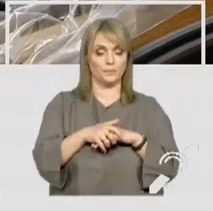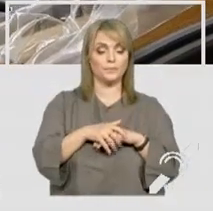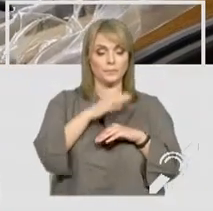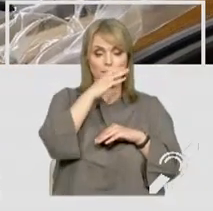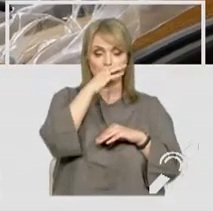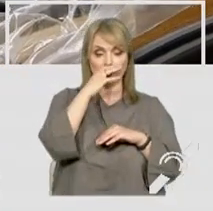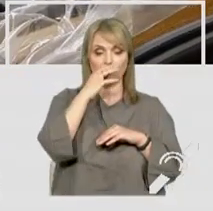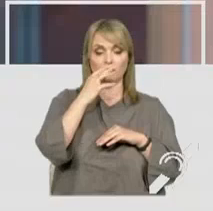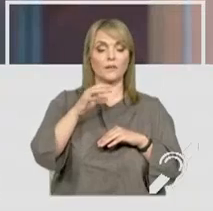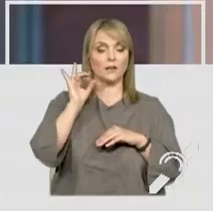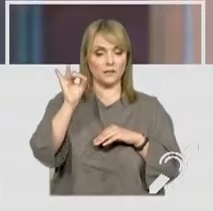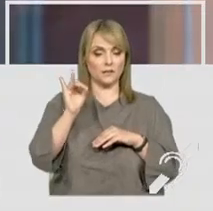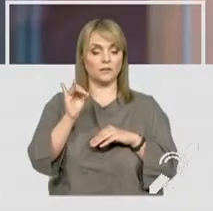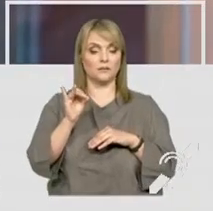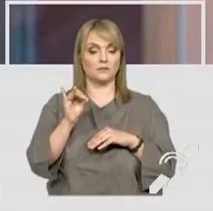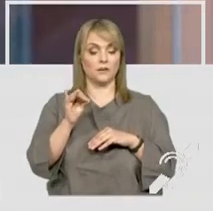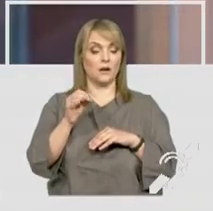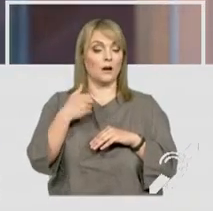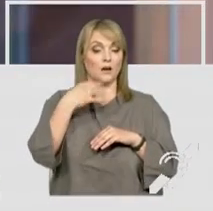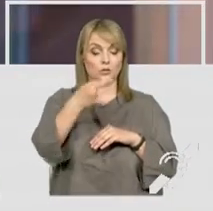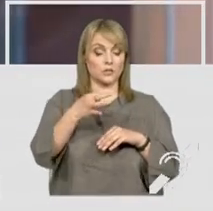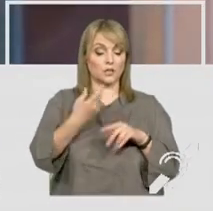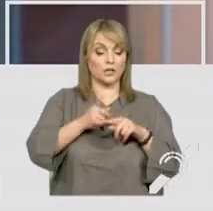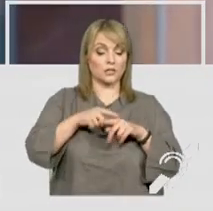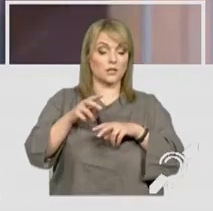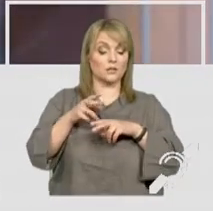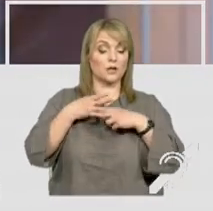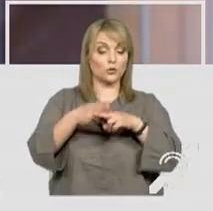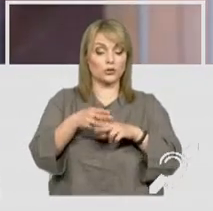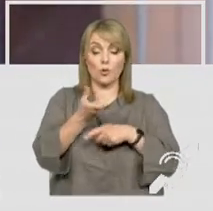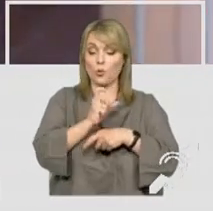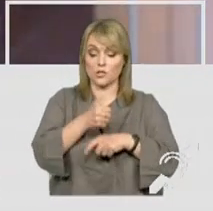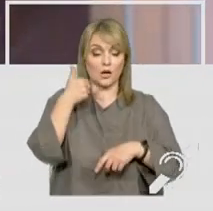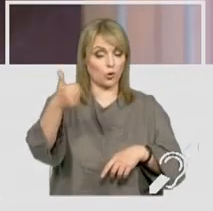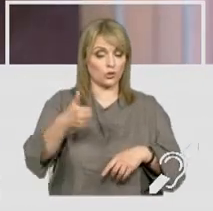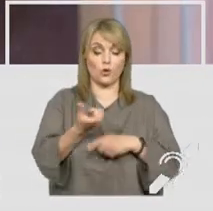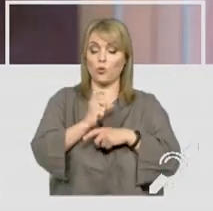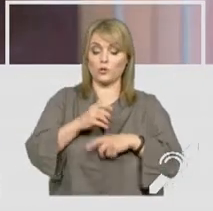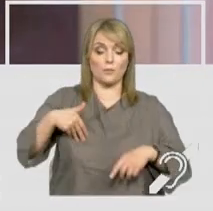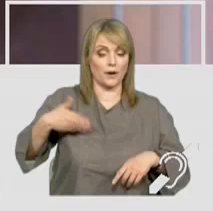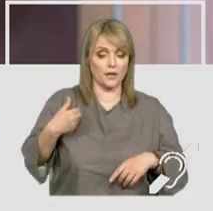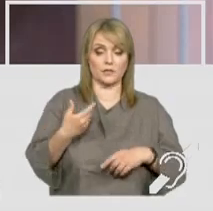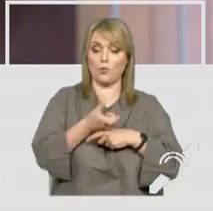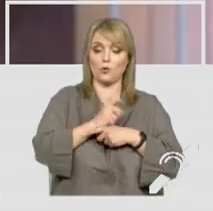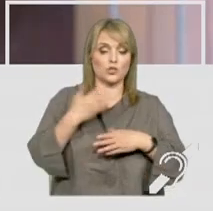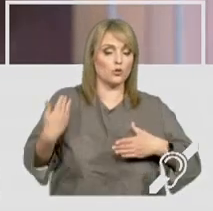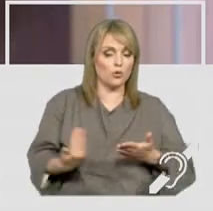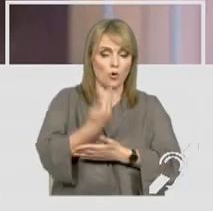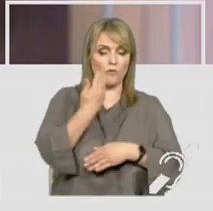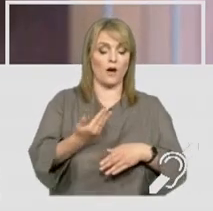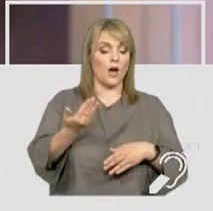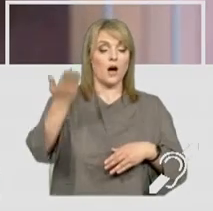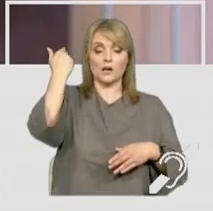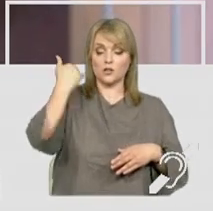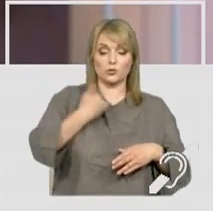deservirea automobilelor. Sunt tehnologii foarte performante noi, care noi n-am avut posibilitatea de a